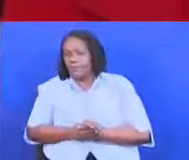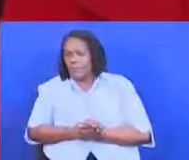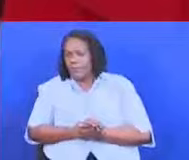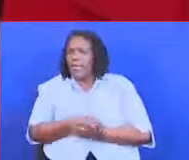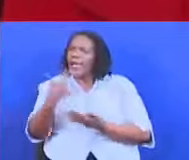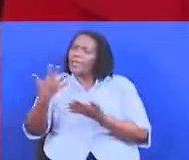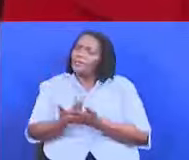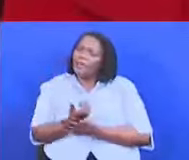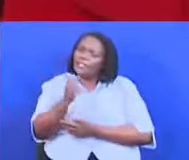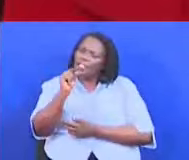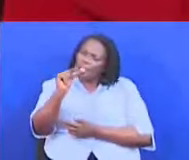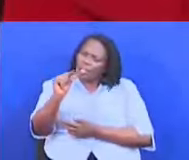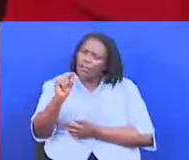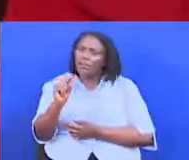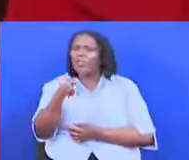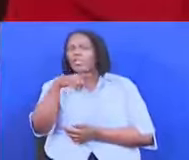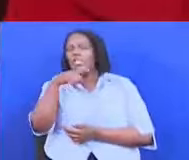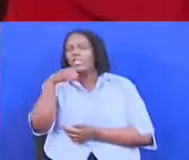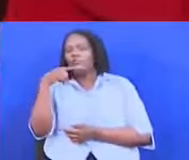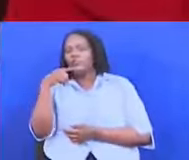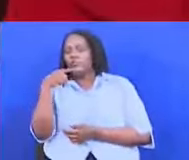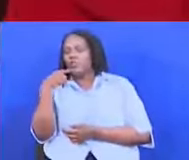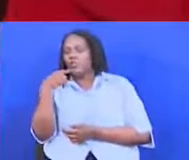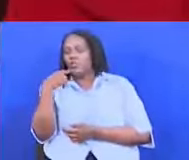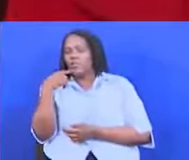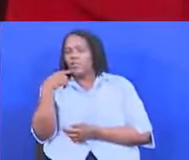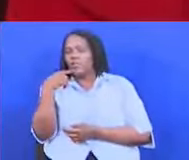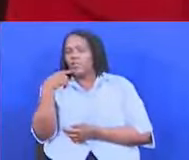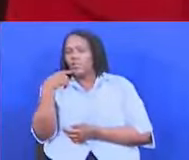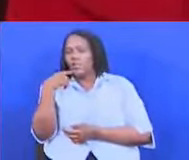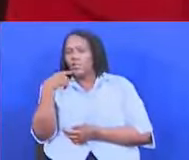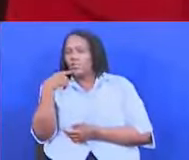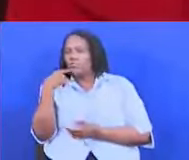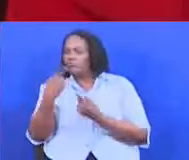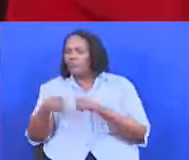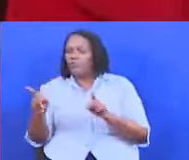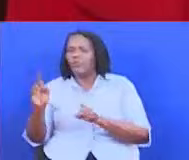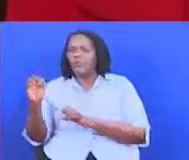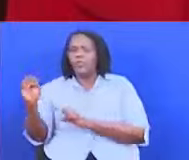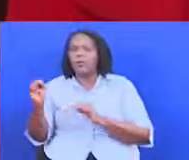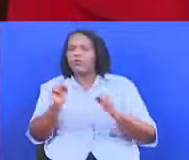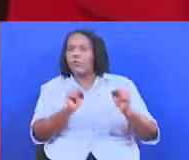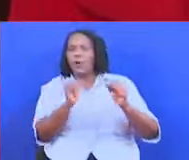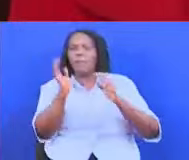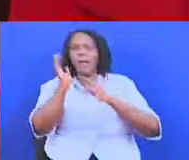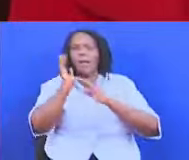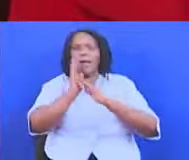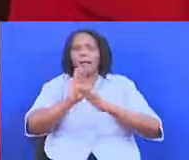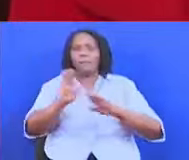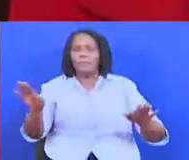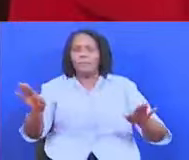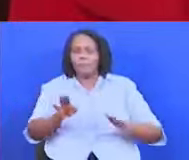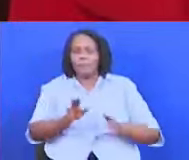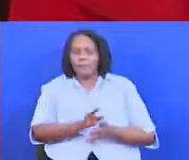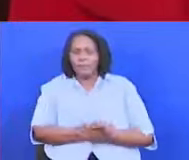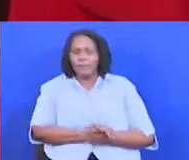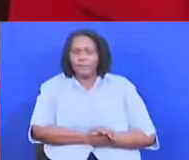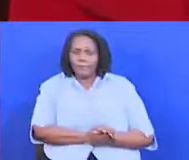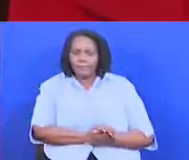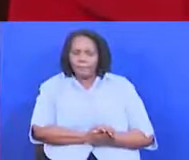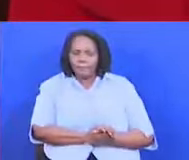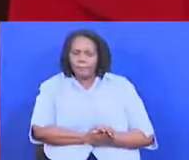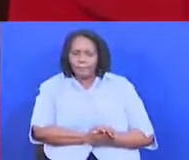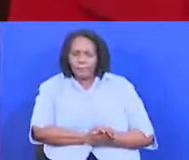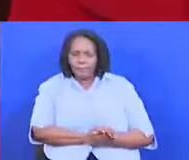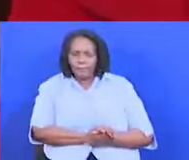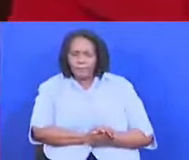atapata 2% ndogo, lakini bado ataendelea kuenjoy katika maisha. Na serikali imewekeza